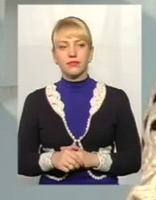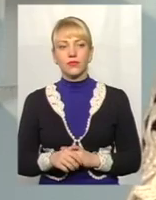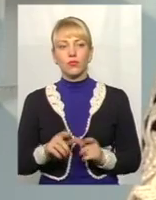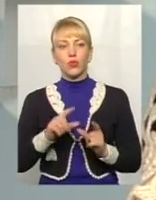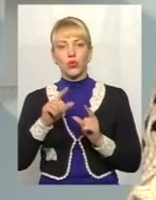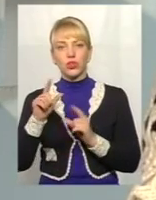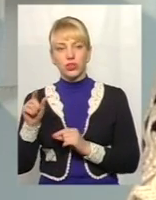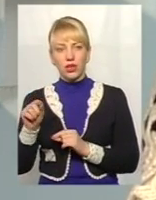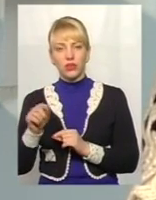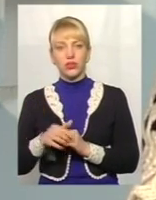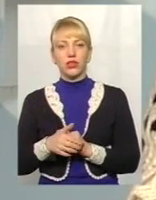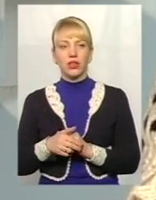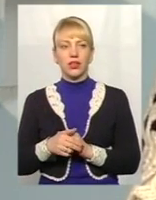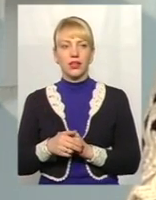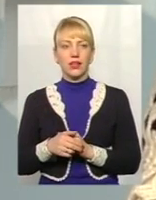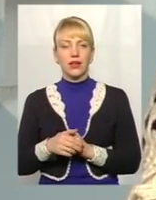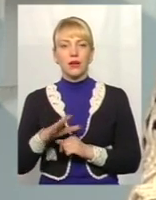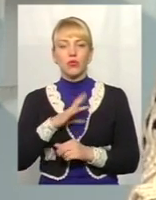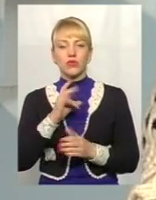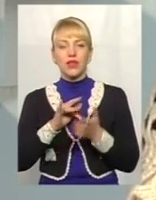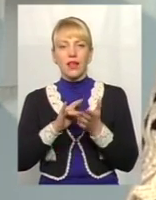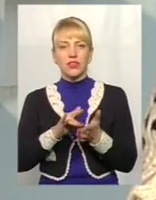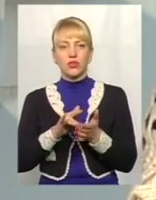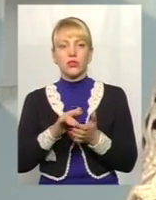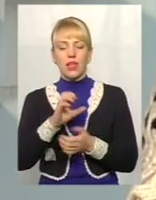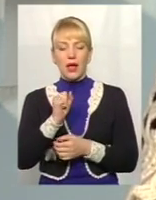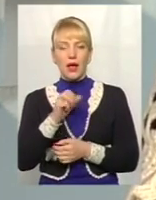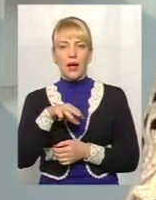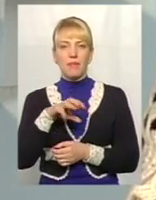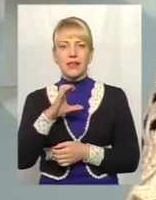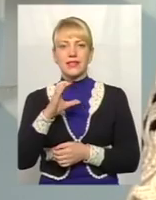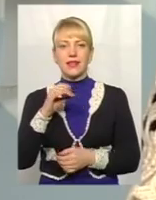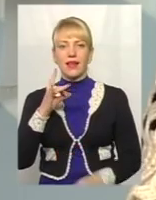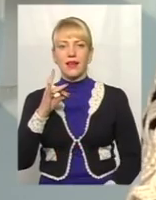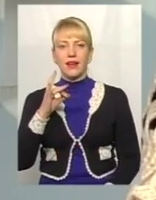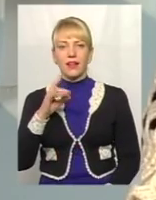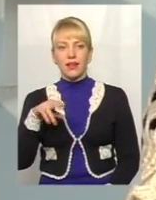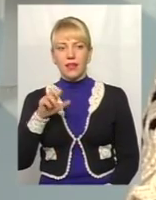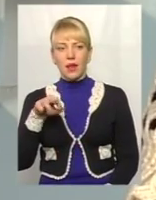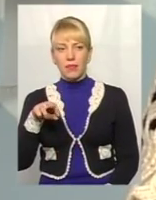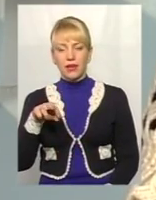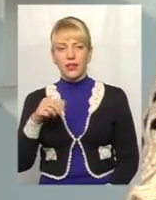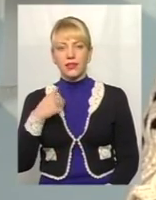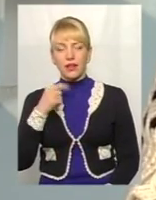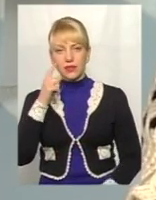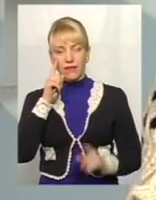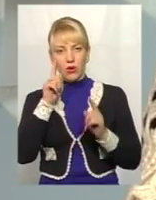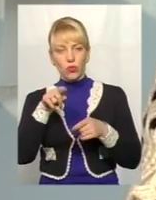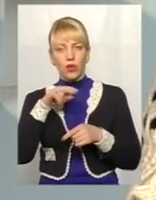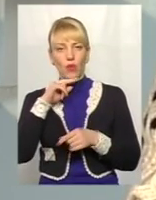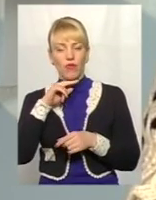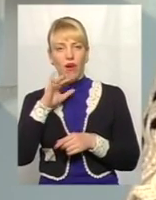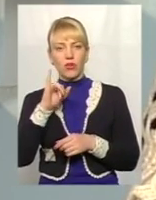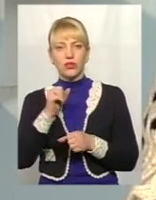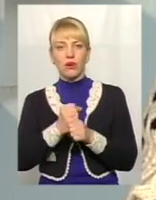проїжджаючи, бувши на екскурсії в Амстердамі, я звернула увагу і